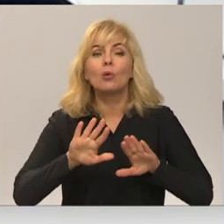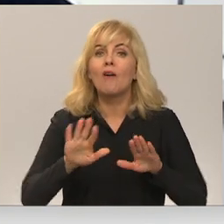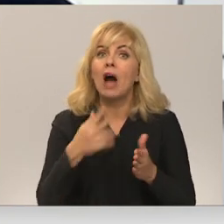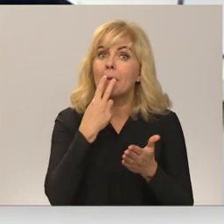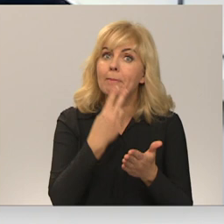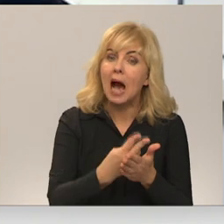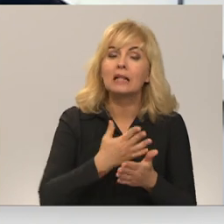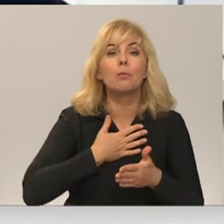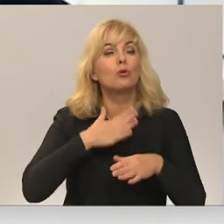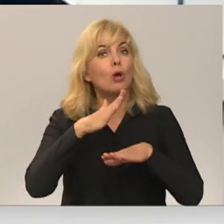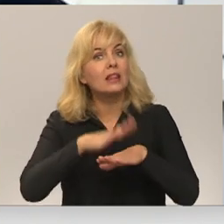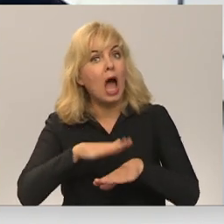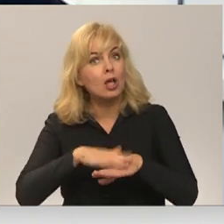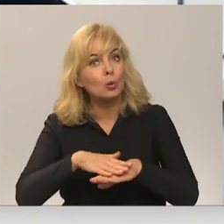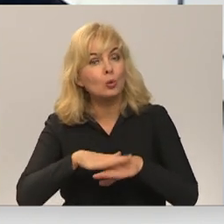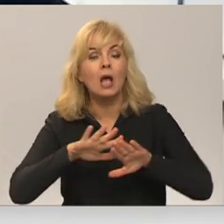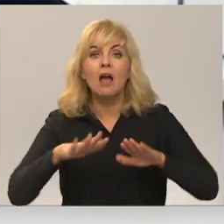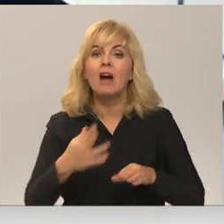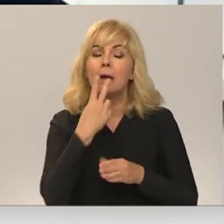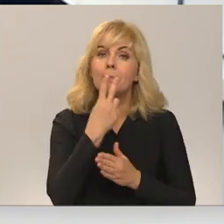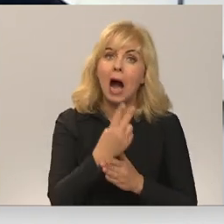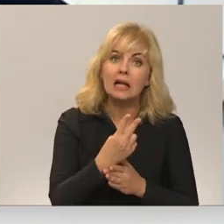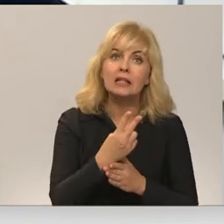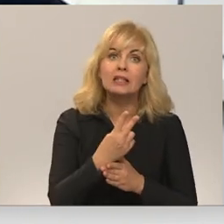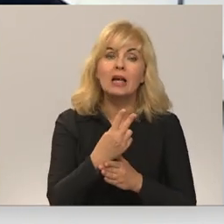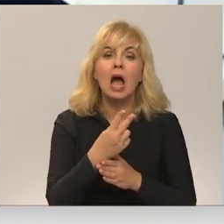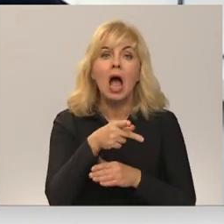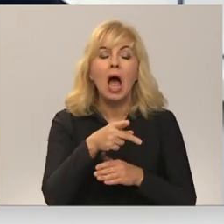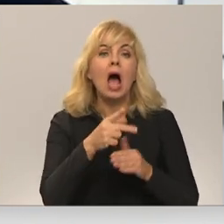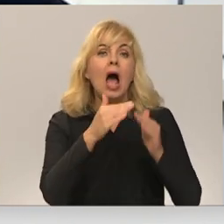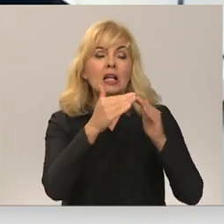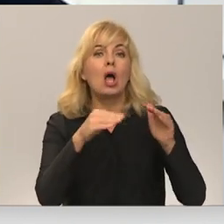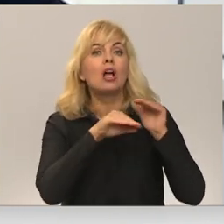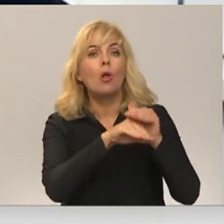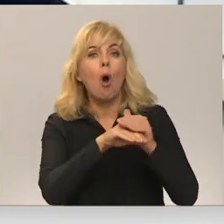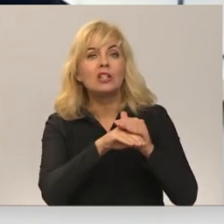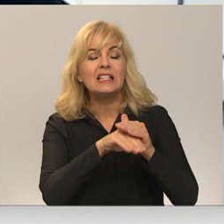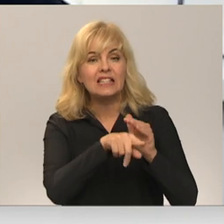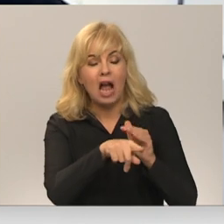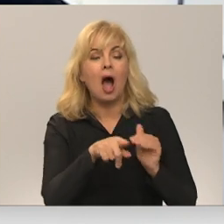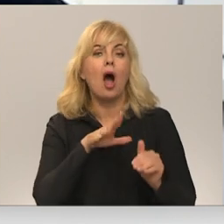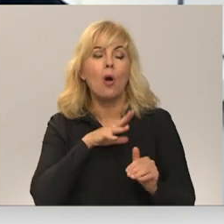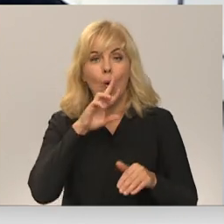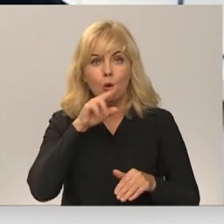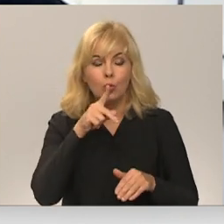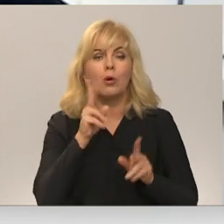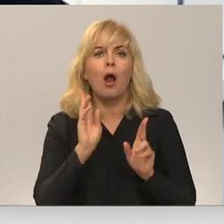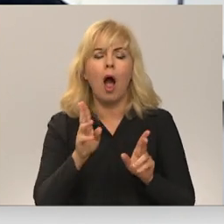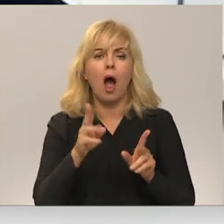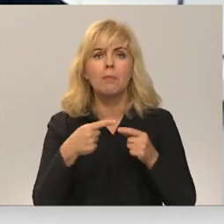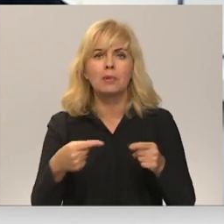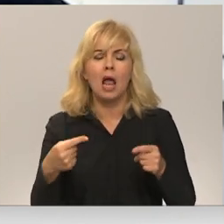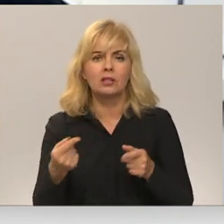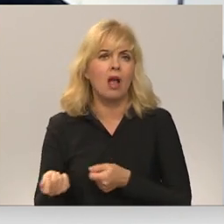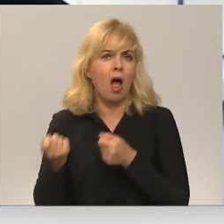paredzēts mūsu tirgumu, vai tas paredzēts, vai tā ir loģistikas kļūda, kādai šī te prece nokļuva